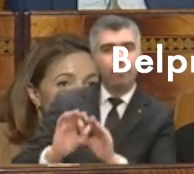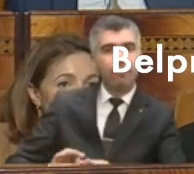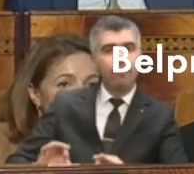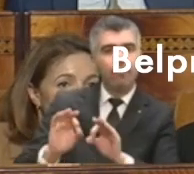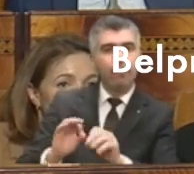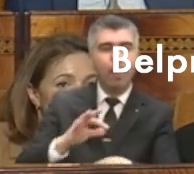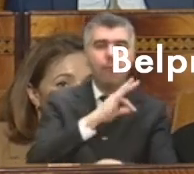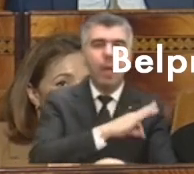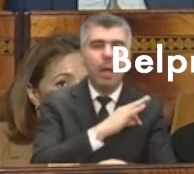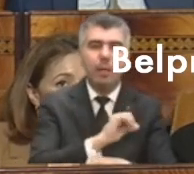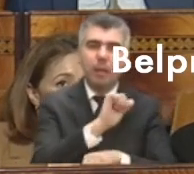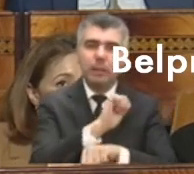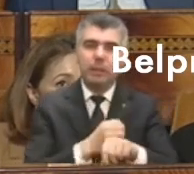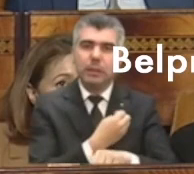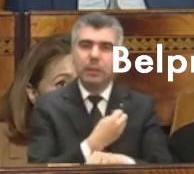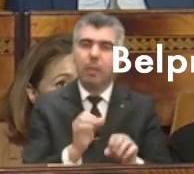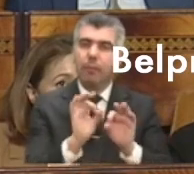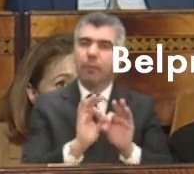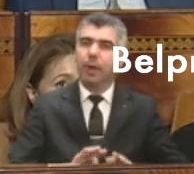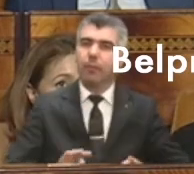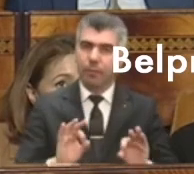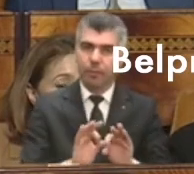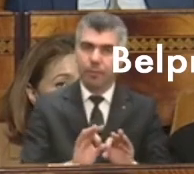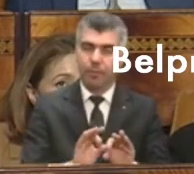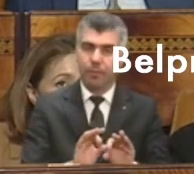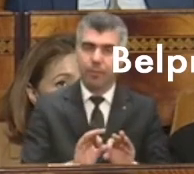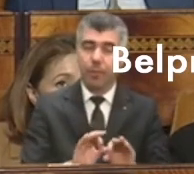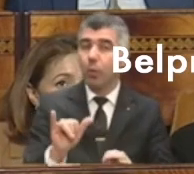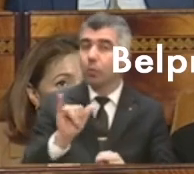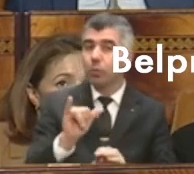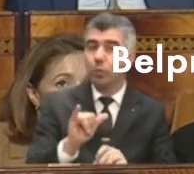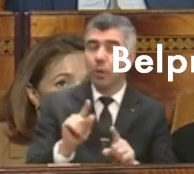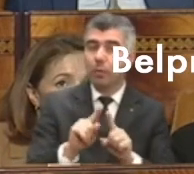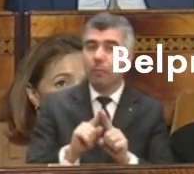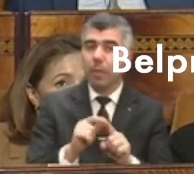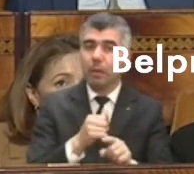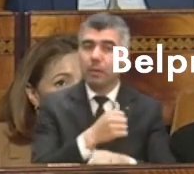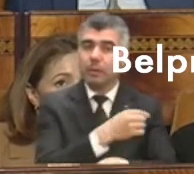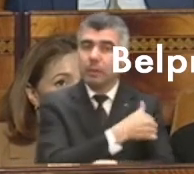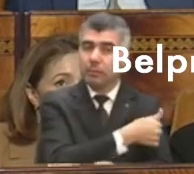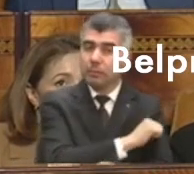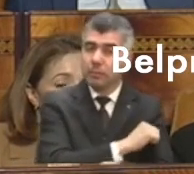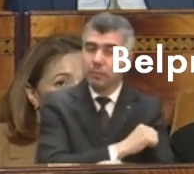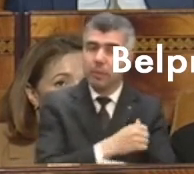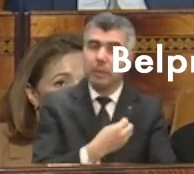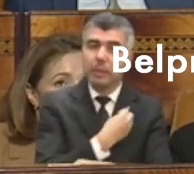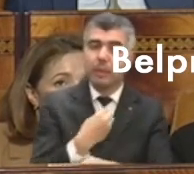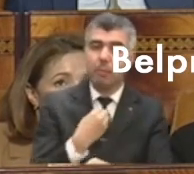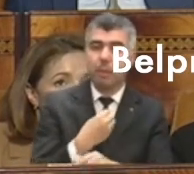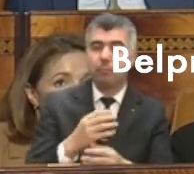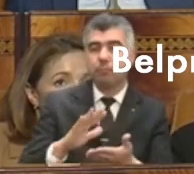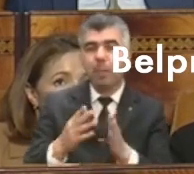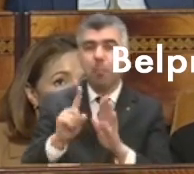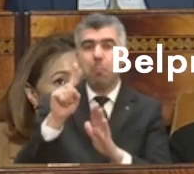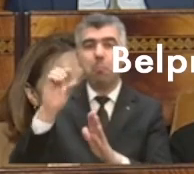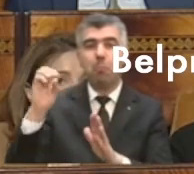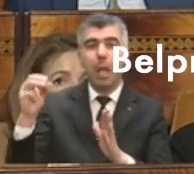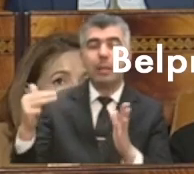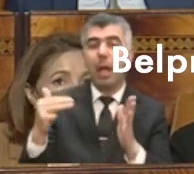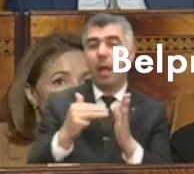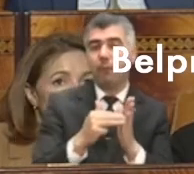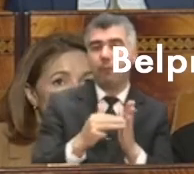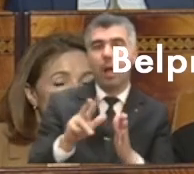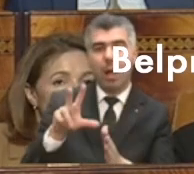حتى هما من هذه التغطيه. المعضله الكبيره ديال الموارد البشريه سيد الوزير، كاين هناك خصائص ديال 100,000 وهذا الشيء راكم